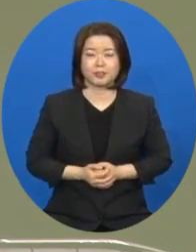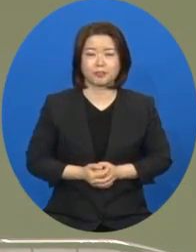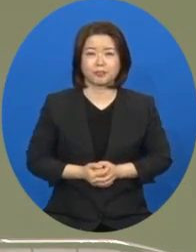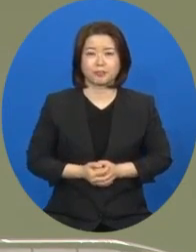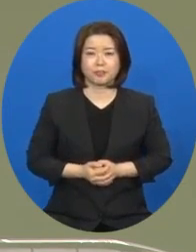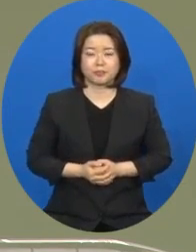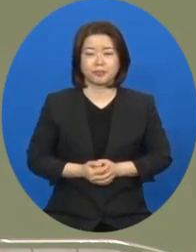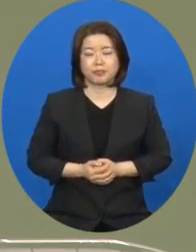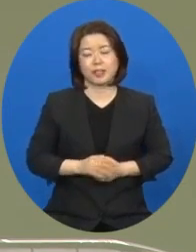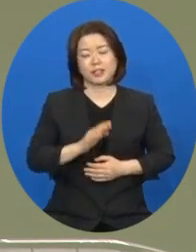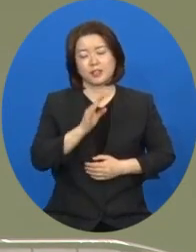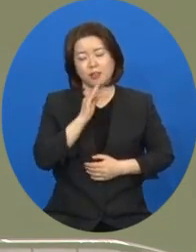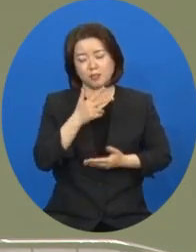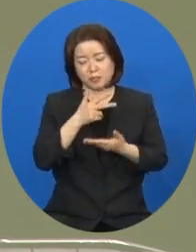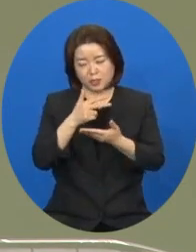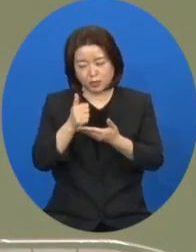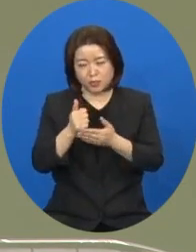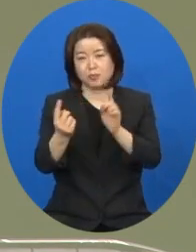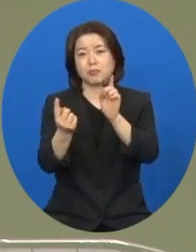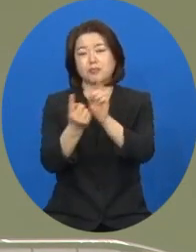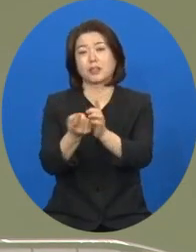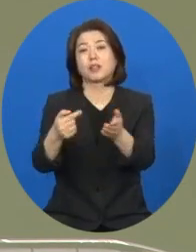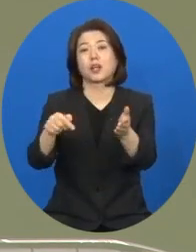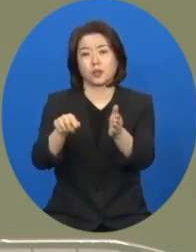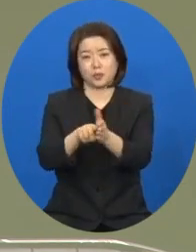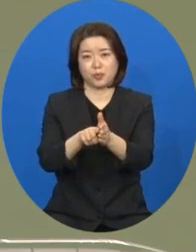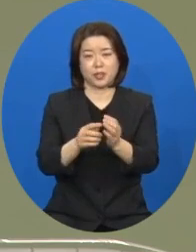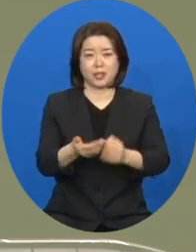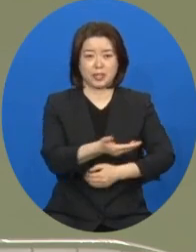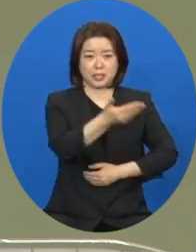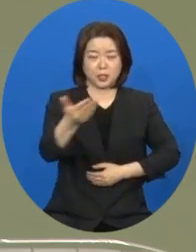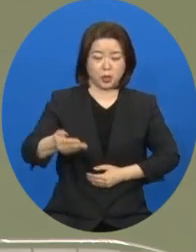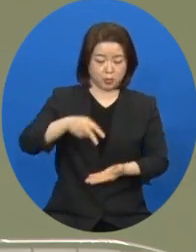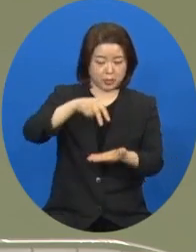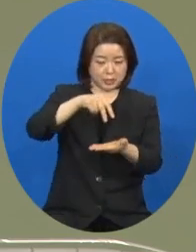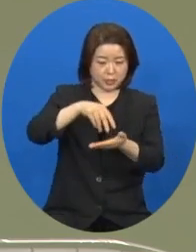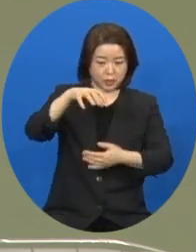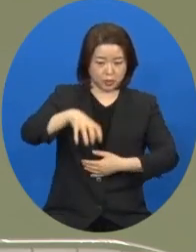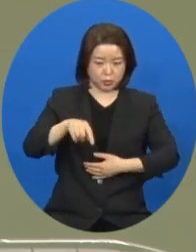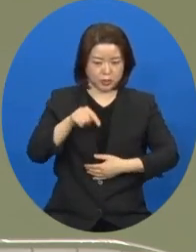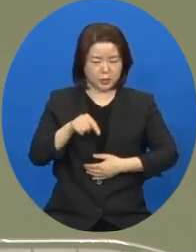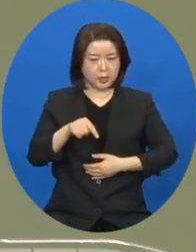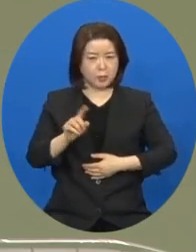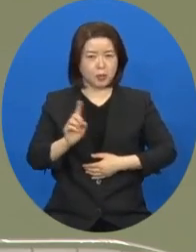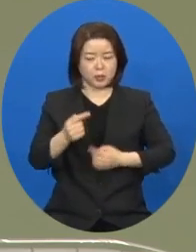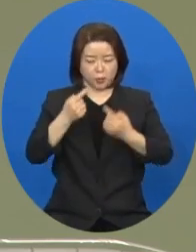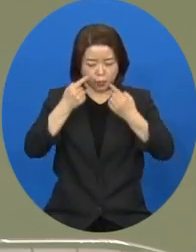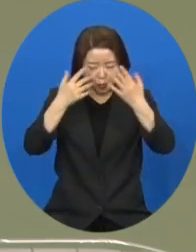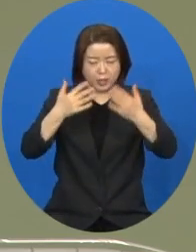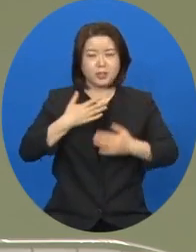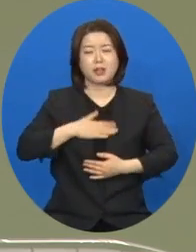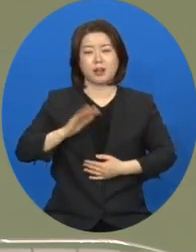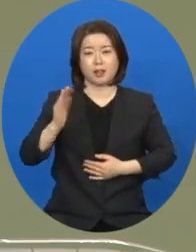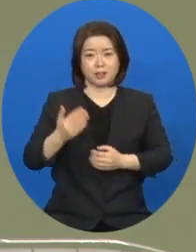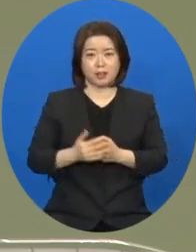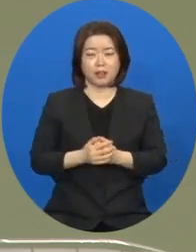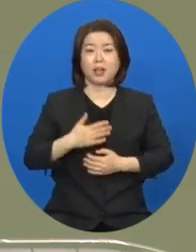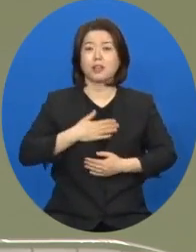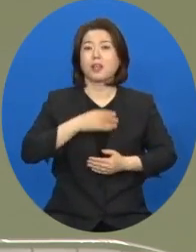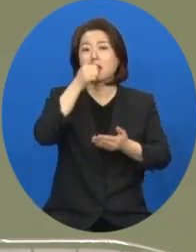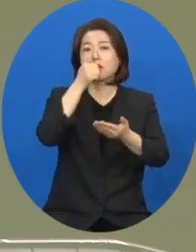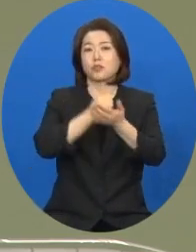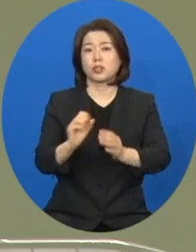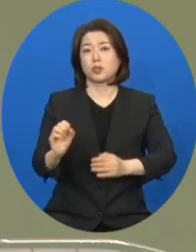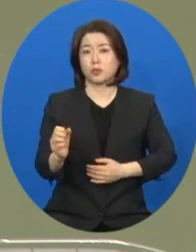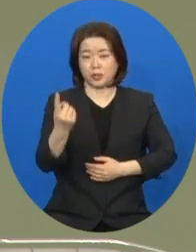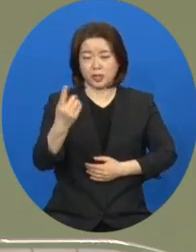정말 주님을 만나려면 여러분이 서 있는 자리가 정확해야 합니다. 내 죄로 인하여